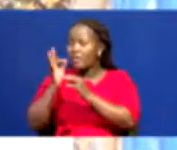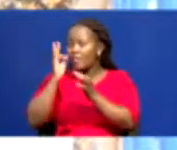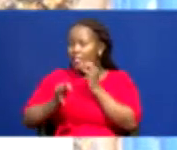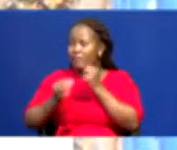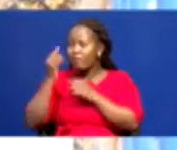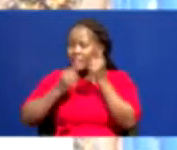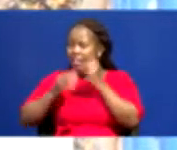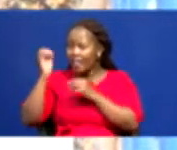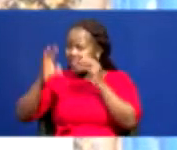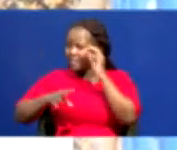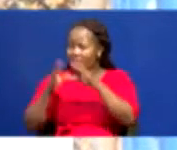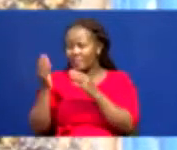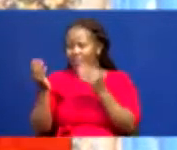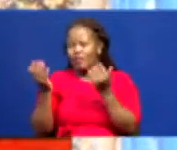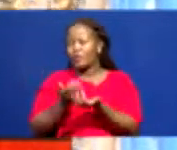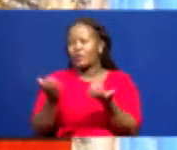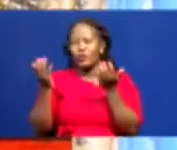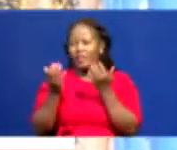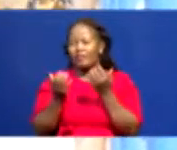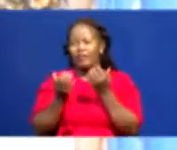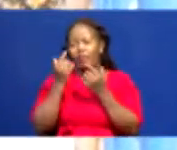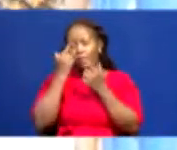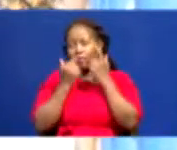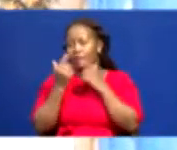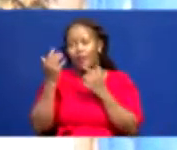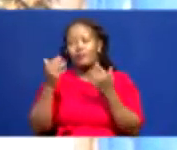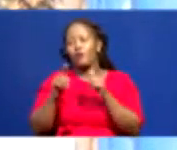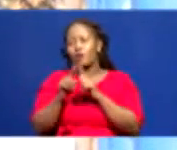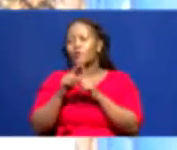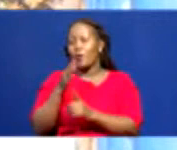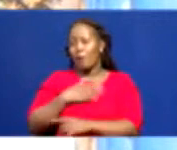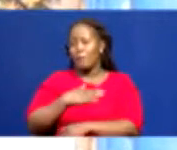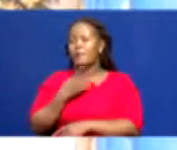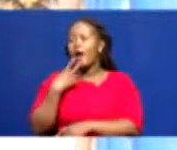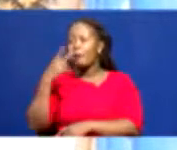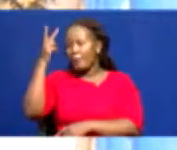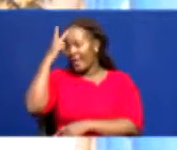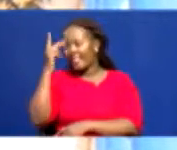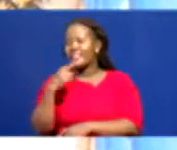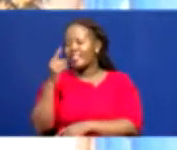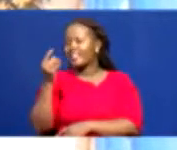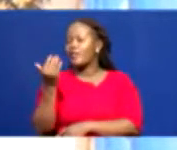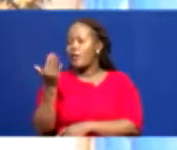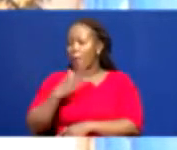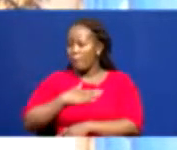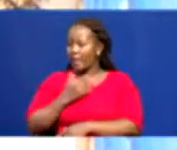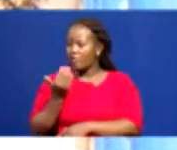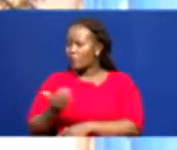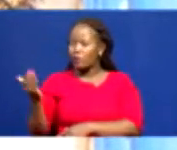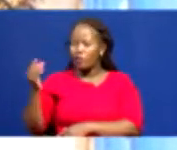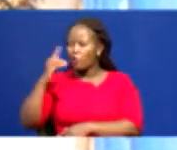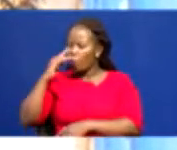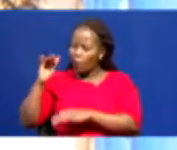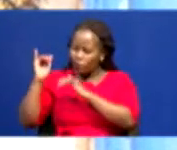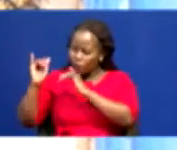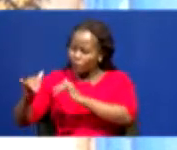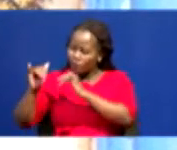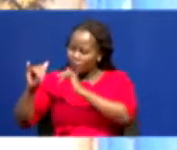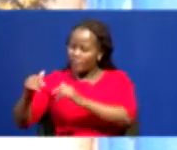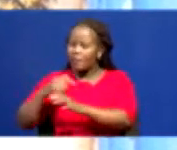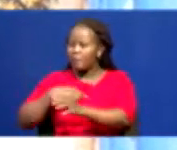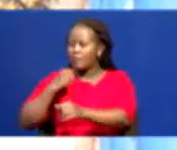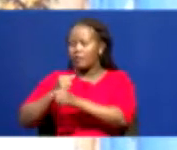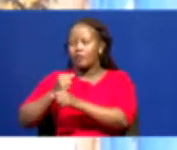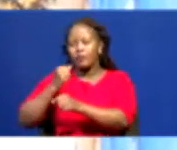huwa inaathiri watoto. Sasa hata mimi mwenyewe ni mzazi. Naambia watoto wangu wakae kwa nyumba. Mimi niende kazi nitafute